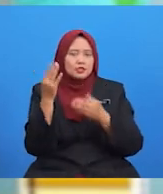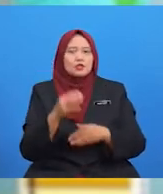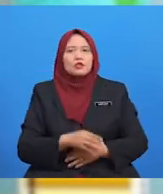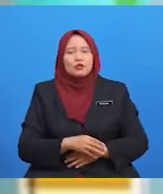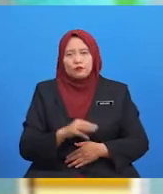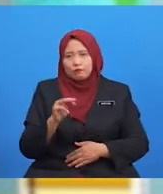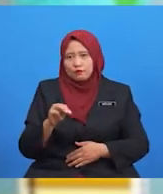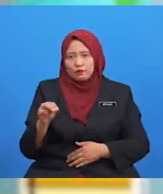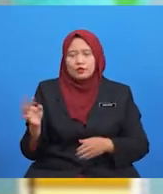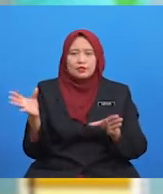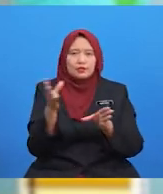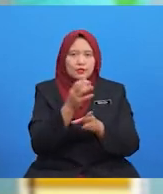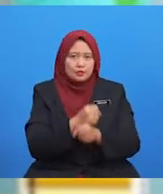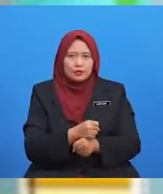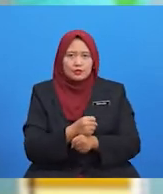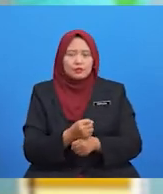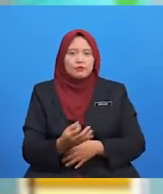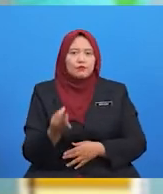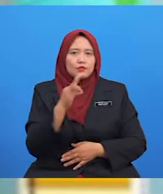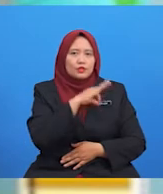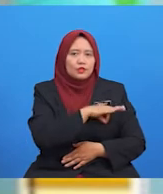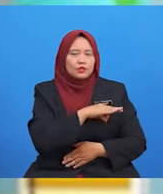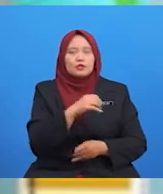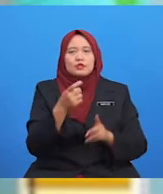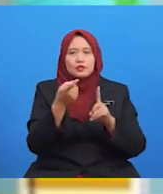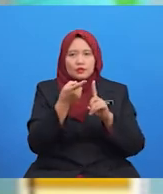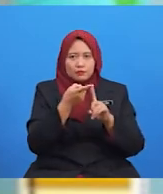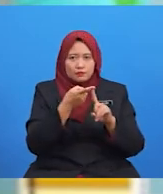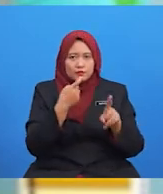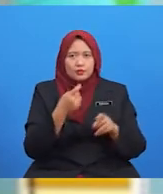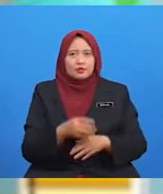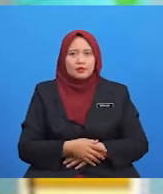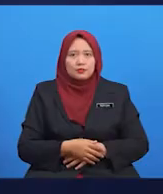mendapat manfaat daripada penerangan saya tadi.